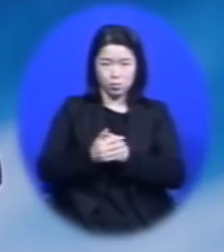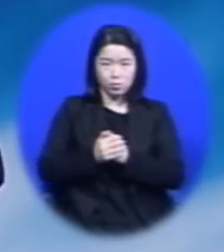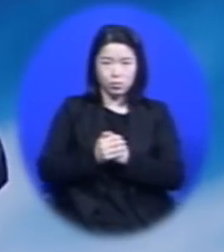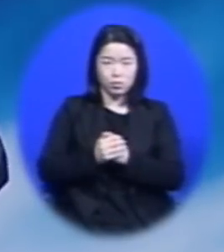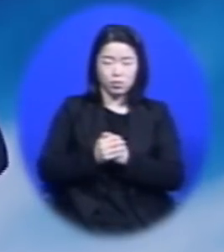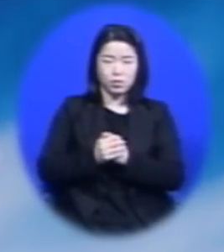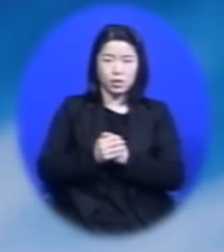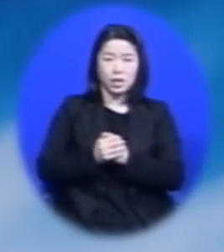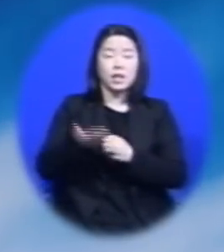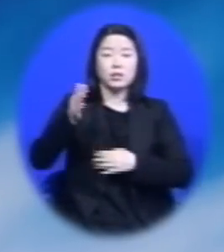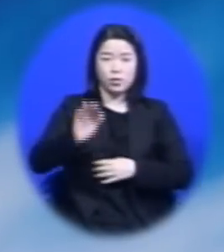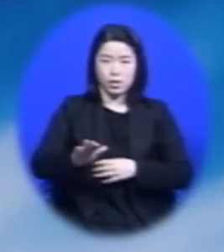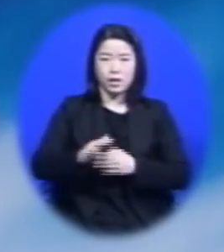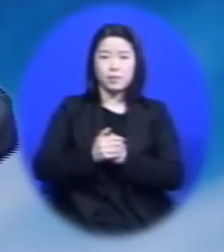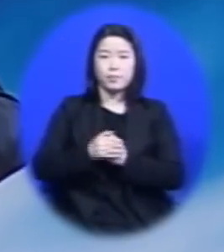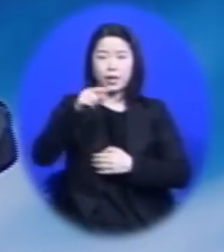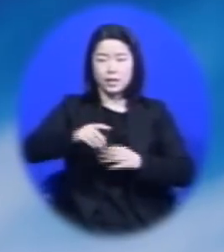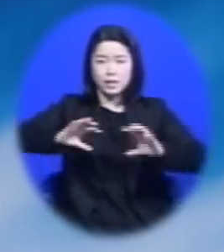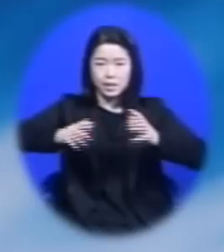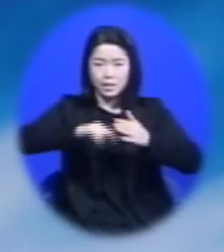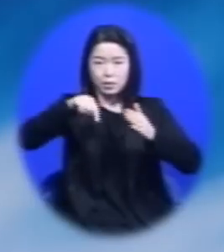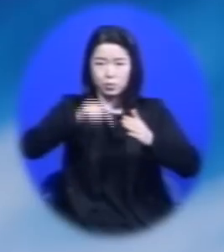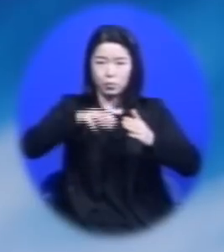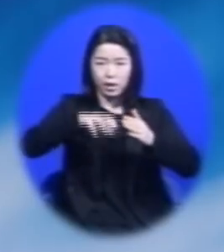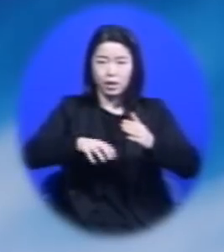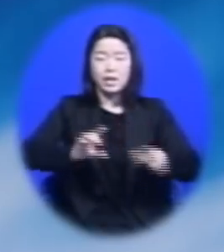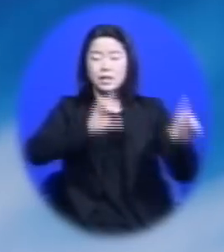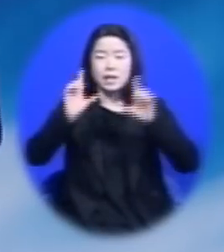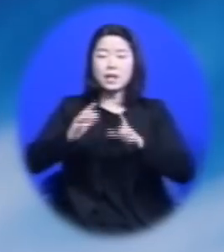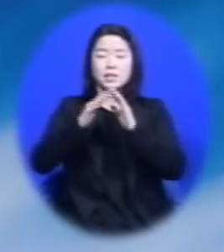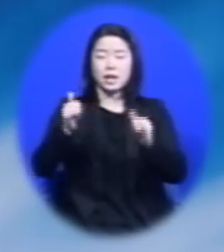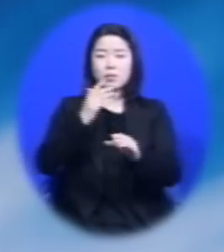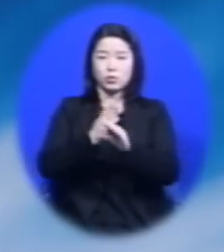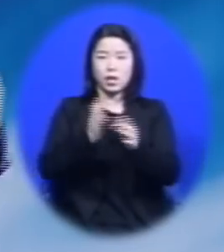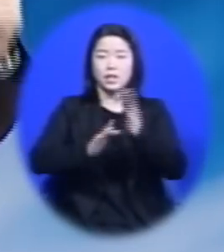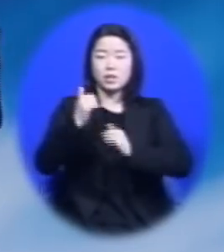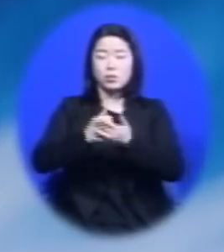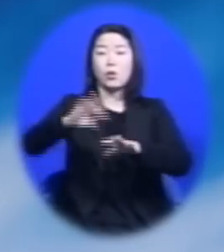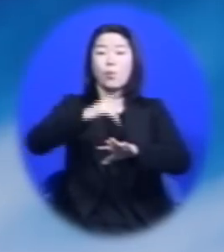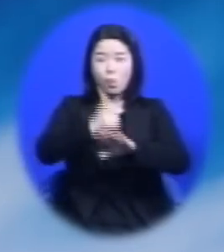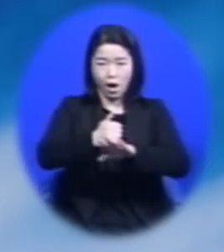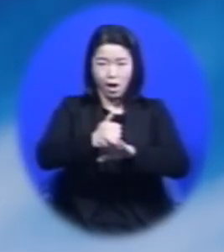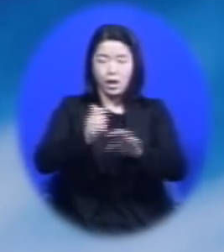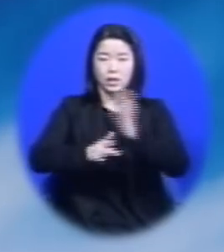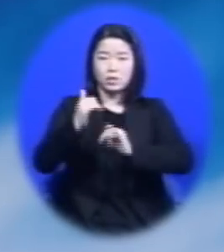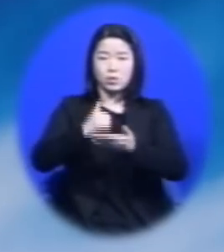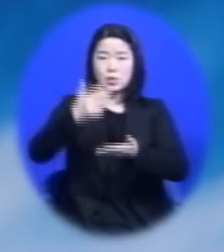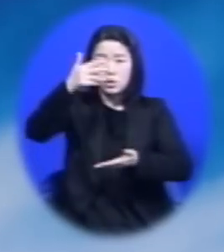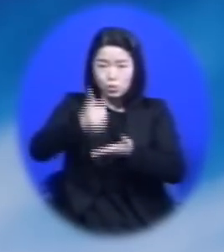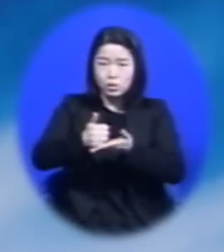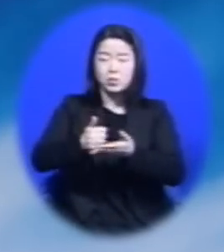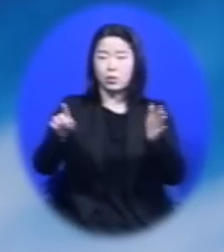않습니다 그런데이 세상에 사는 사람들 중에 예수님을 왕이라고 예수님을 주님이라고 믿는